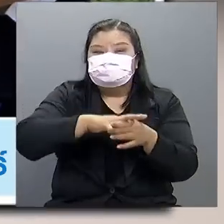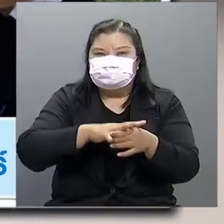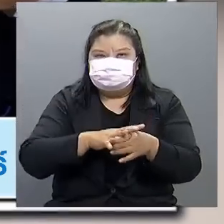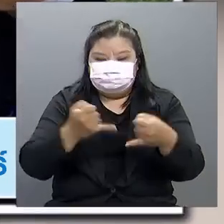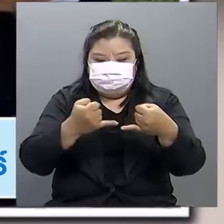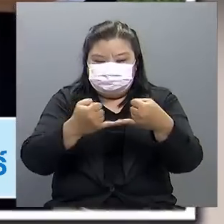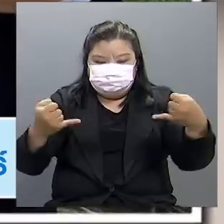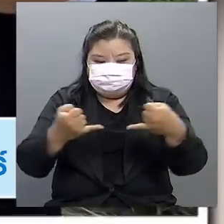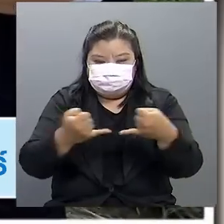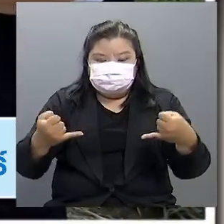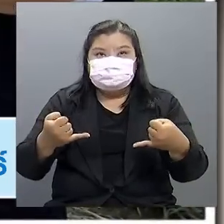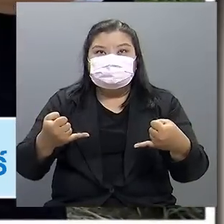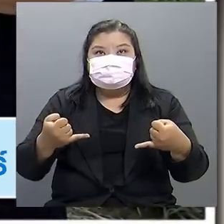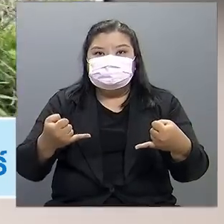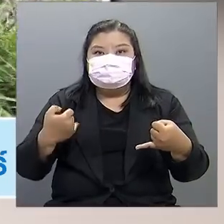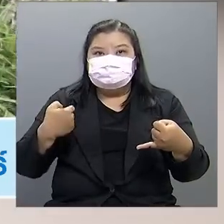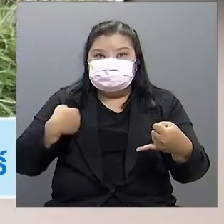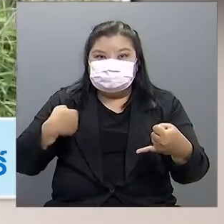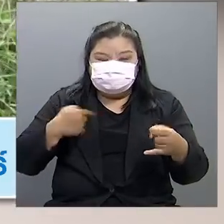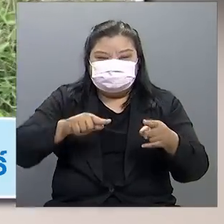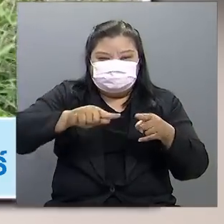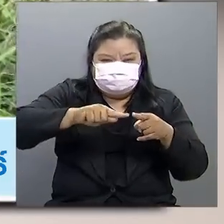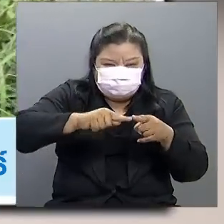ไปเชื่อม ติดกับฝาทุ่กช่อง